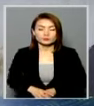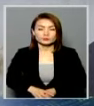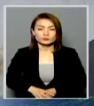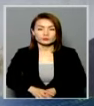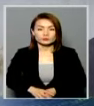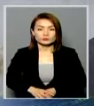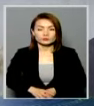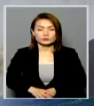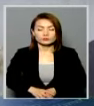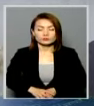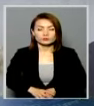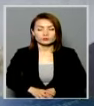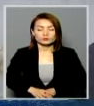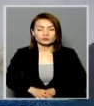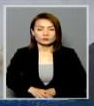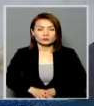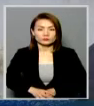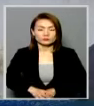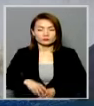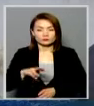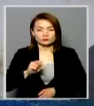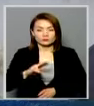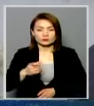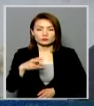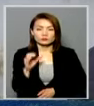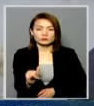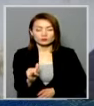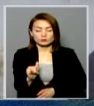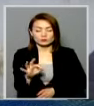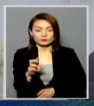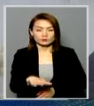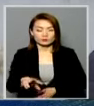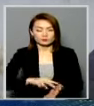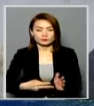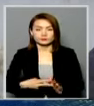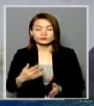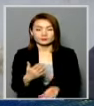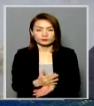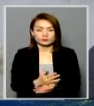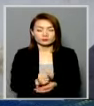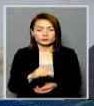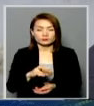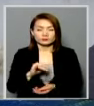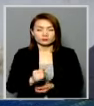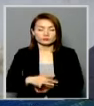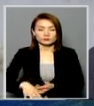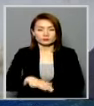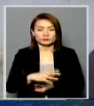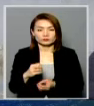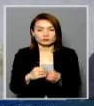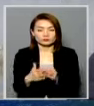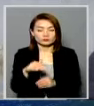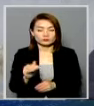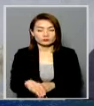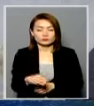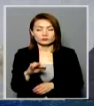су айдындарына келетін болсақ, Маңғыстау облысы бойынша 100 мың тонна балық өсіру жоспарлануда, Атырау облысы бойынша 15 мың